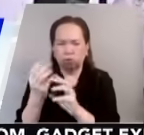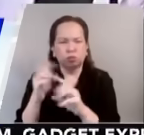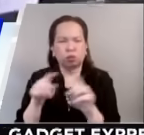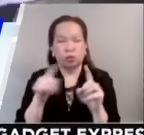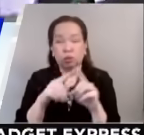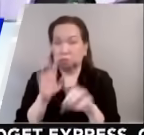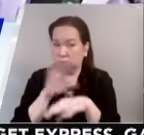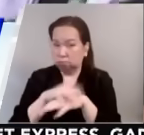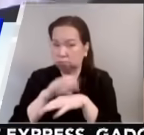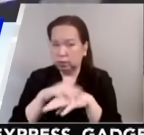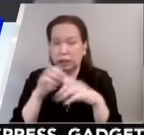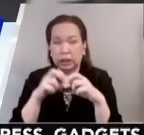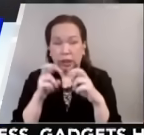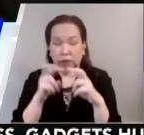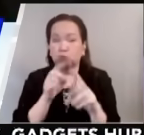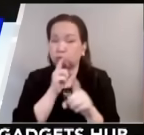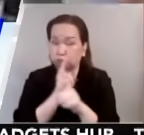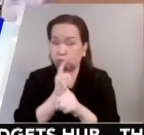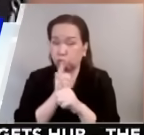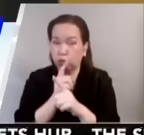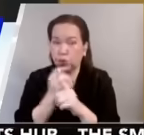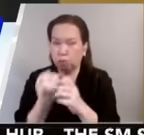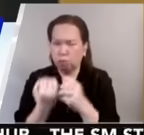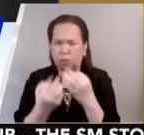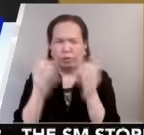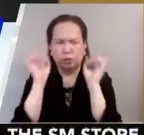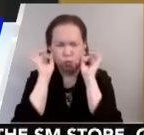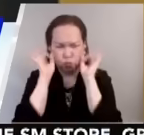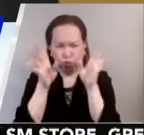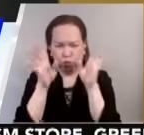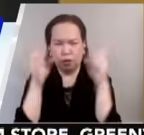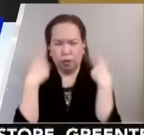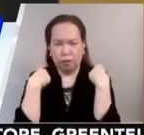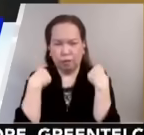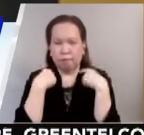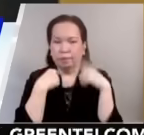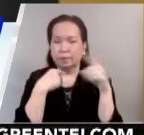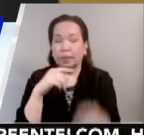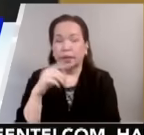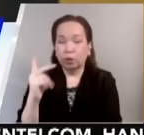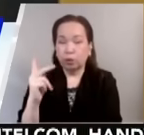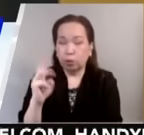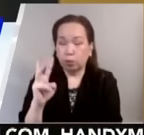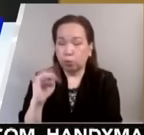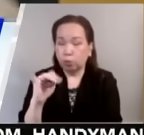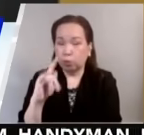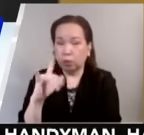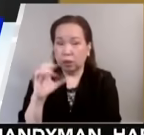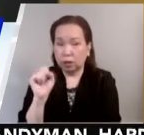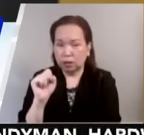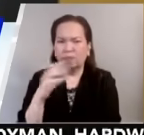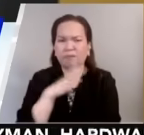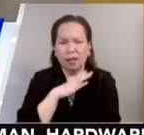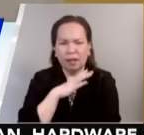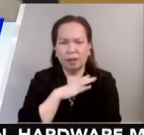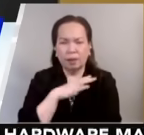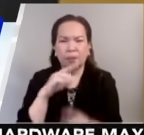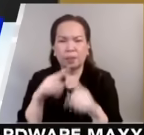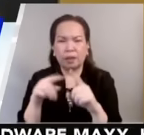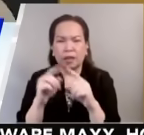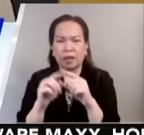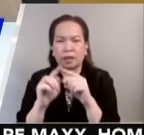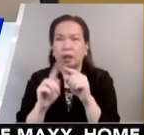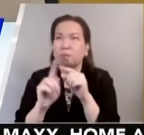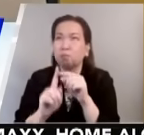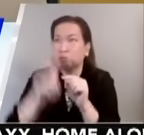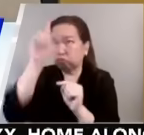firecrackers napahamak din qutis is legal Ah Ah pero ang nangyayari sa qutis is supposed to be aerial